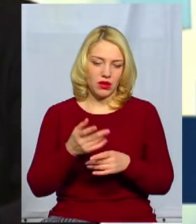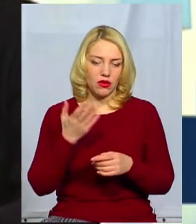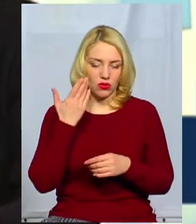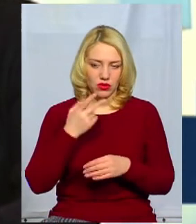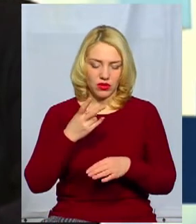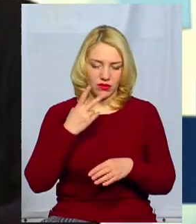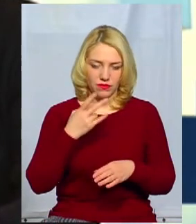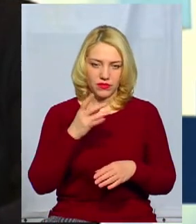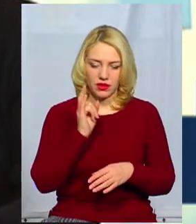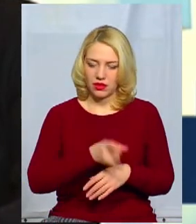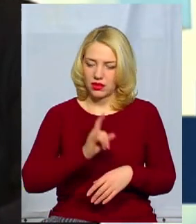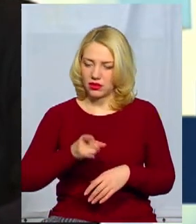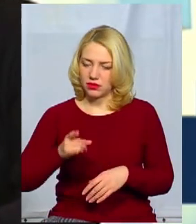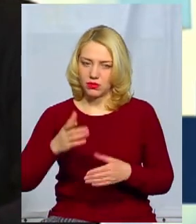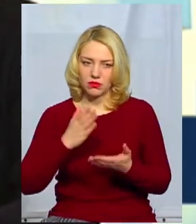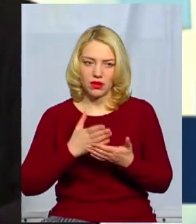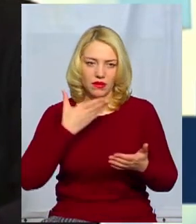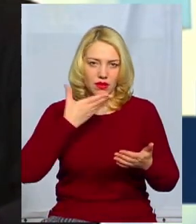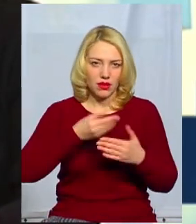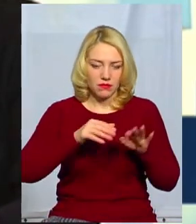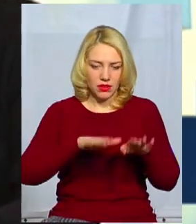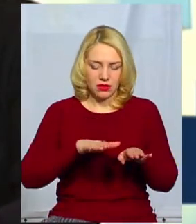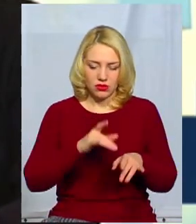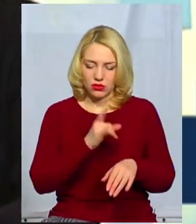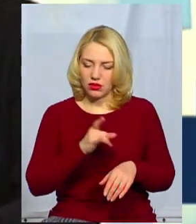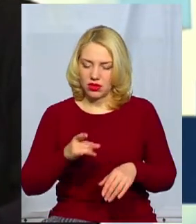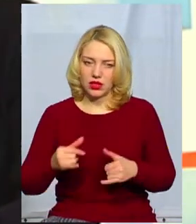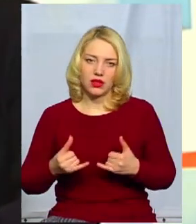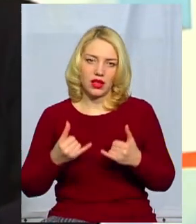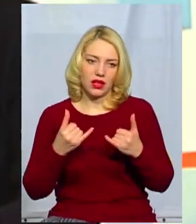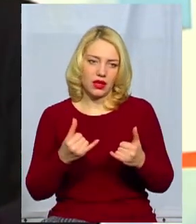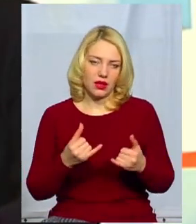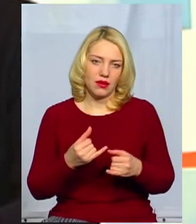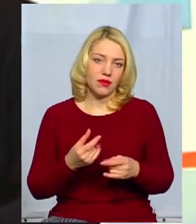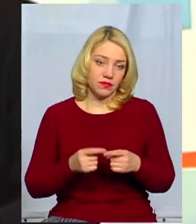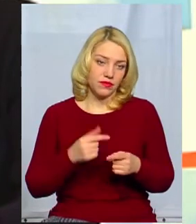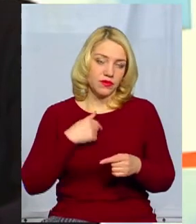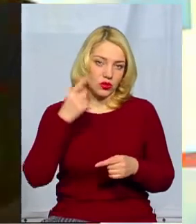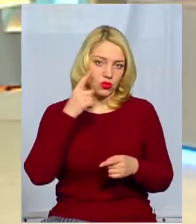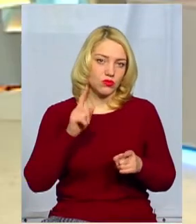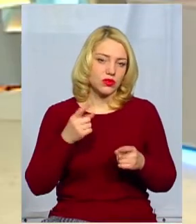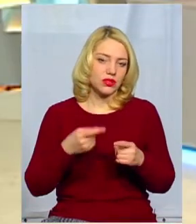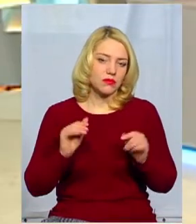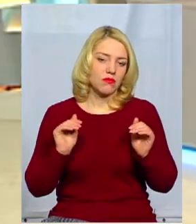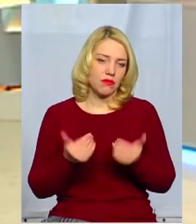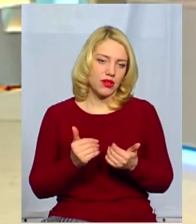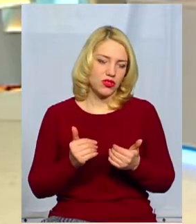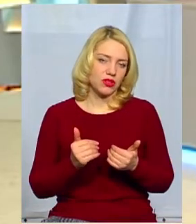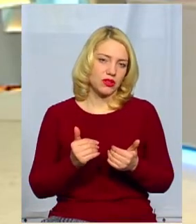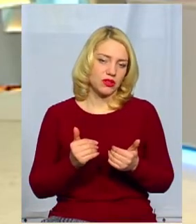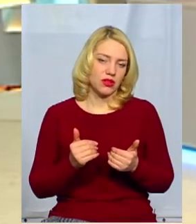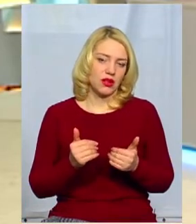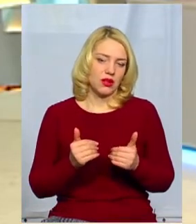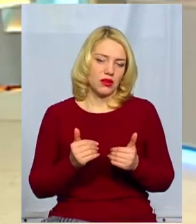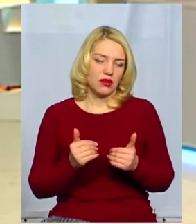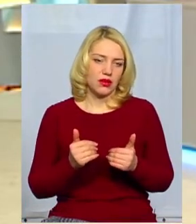розмітка, де кожний транспортний засіб має визначене місце для паркування. Тому, на мою думку, це зменшить хаотичне паркування